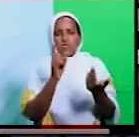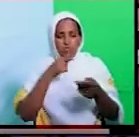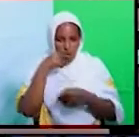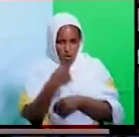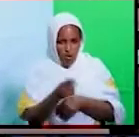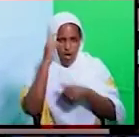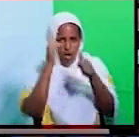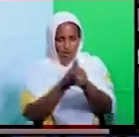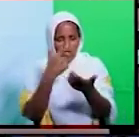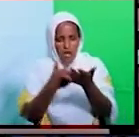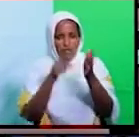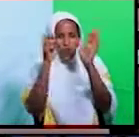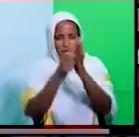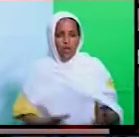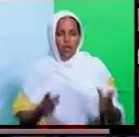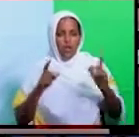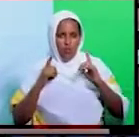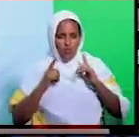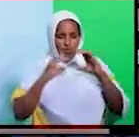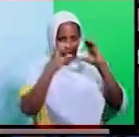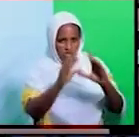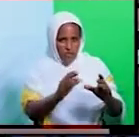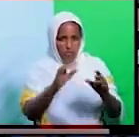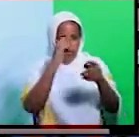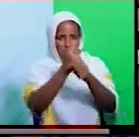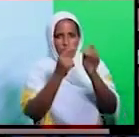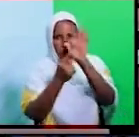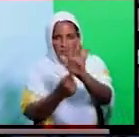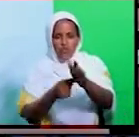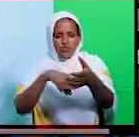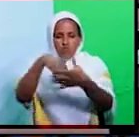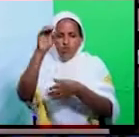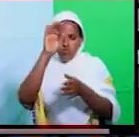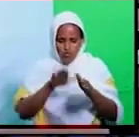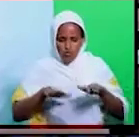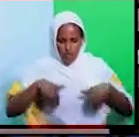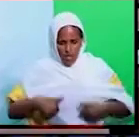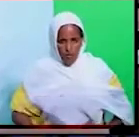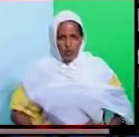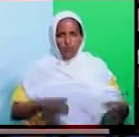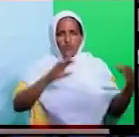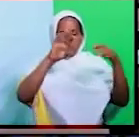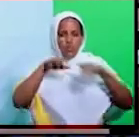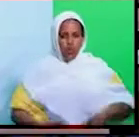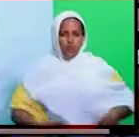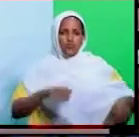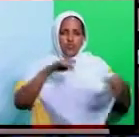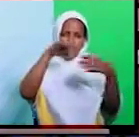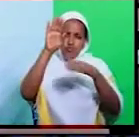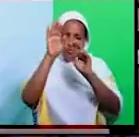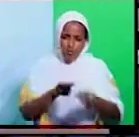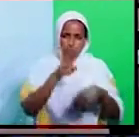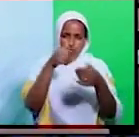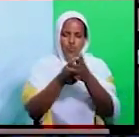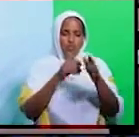ሌላ መጽሐፍ እንደሚያነብ ምንም ስሜቱ መንፈሱ ማይለወጥ ልቡ ማይፈራ ማይንቀጠቅጥ ሰው ልቡ ድንጋይ የሆነው ሰው